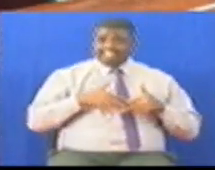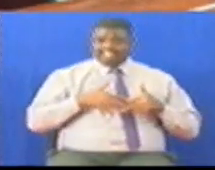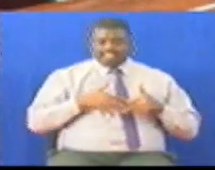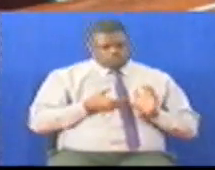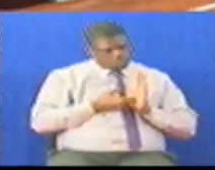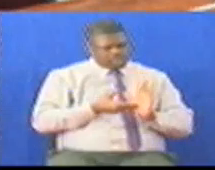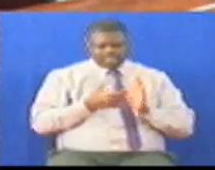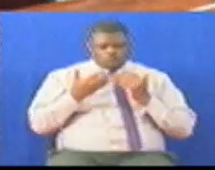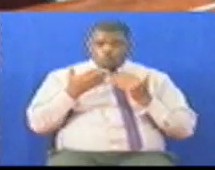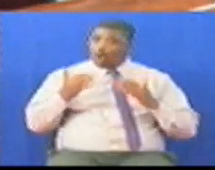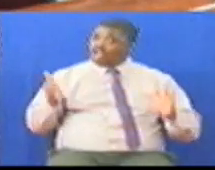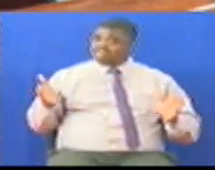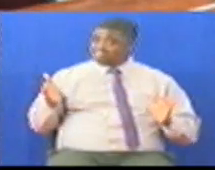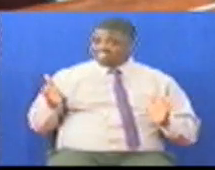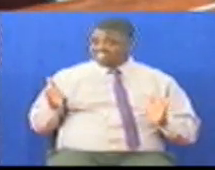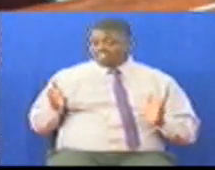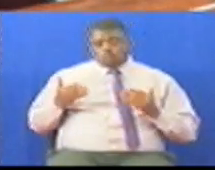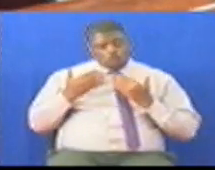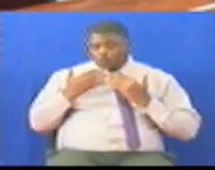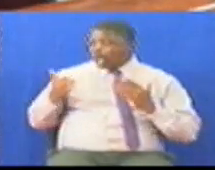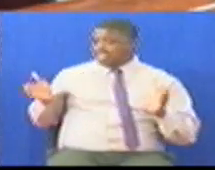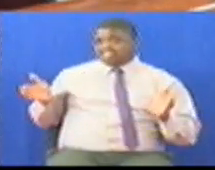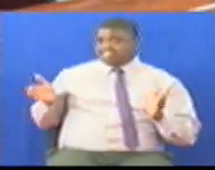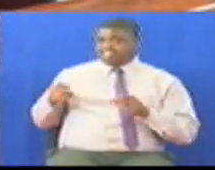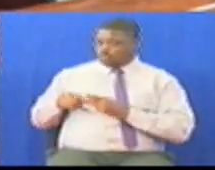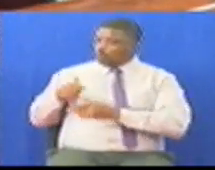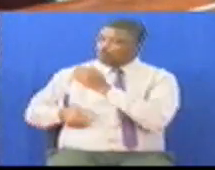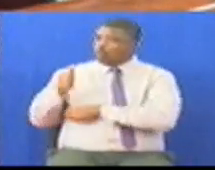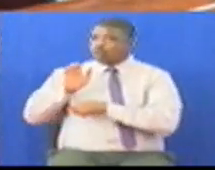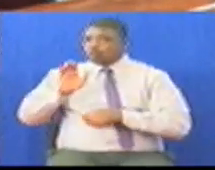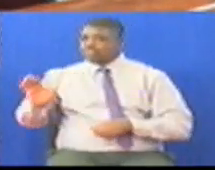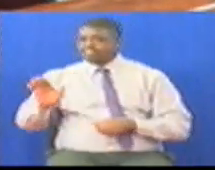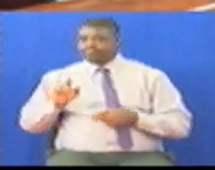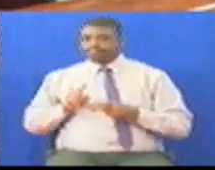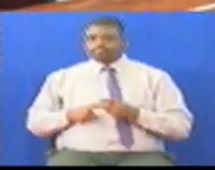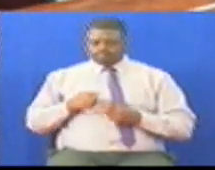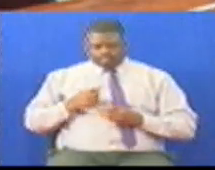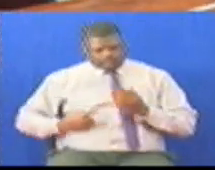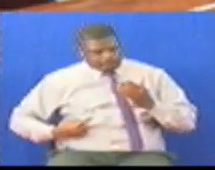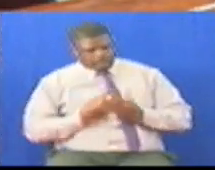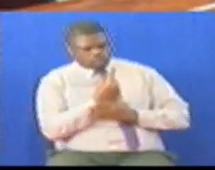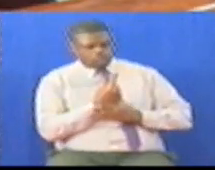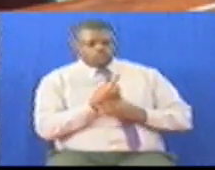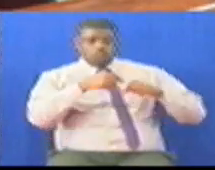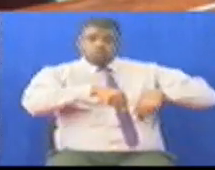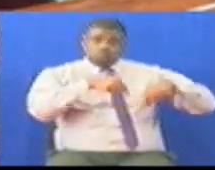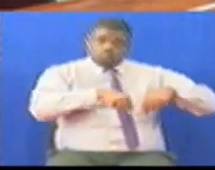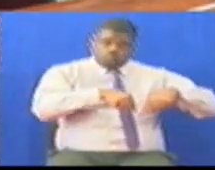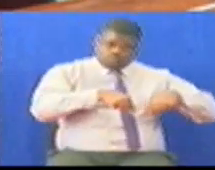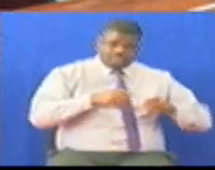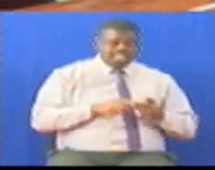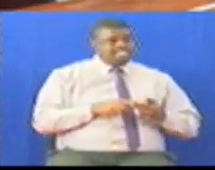amedhihirisha umahiri mkubwa wa uongozi na matokeo yake bungeni